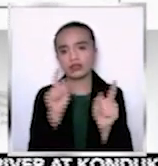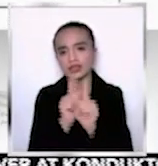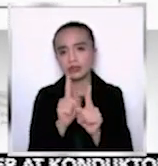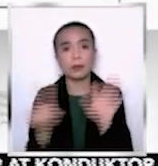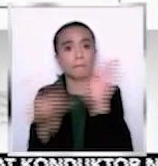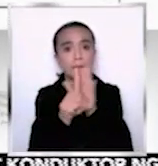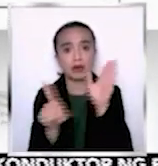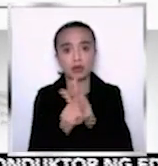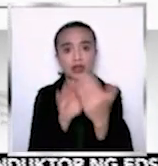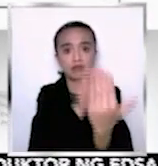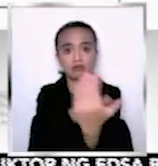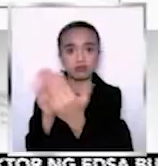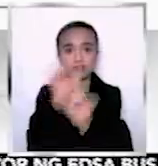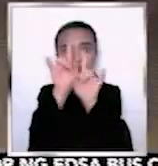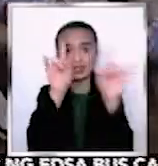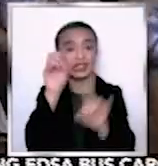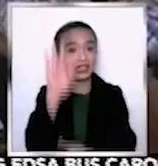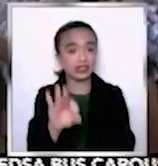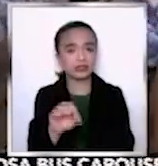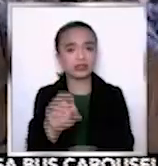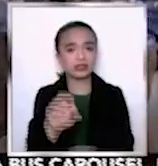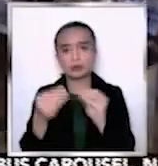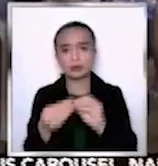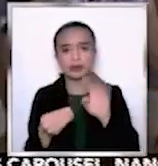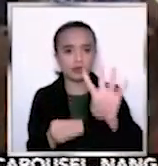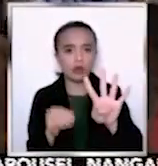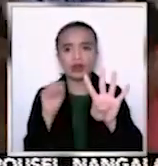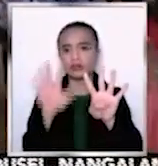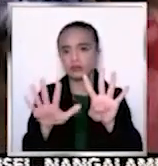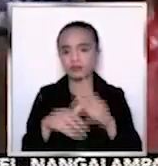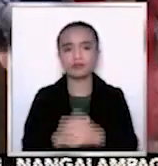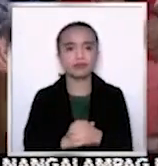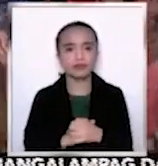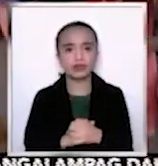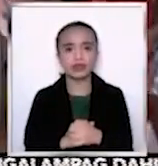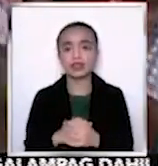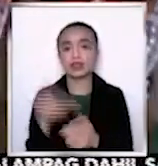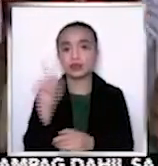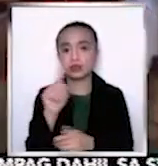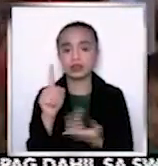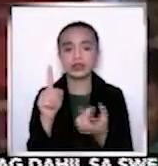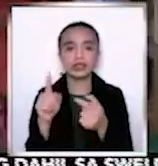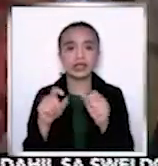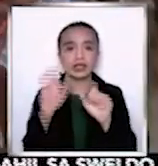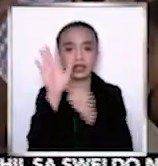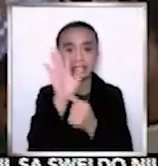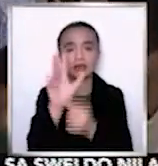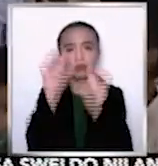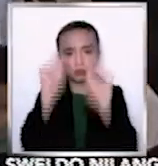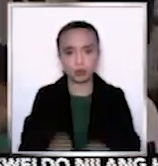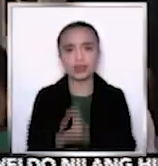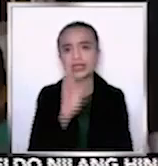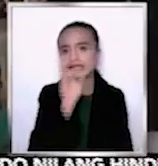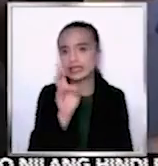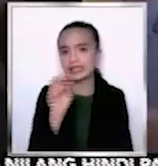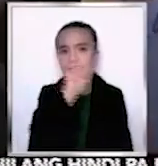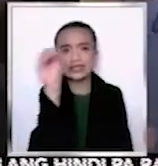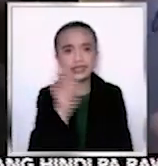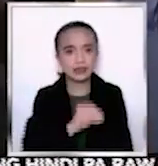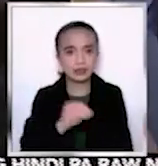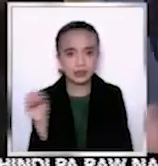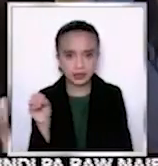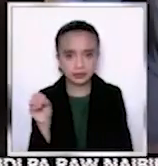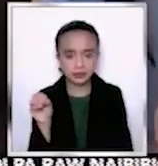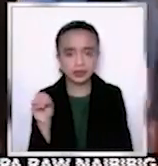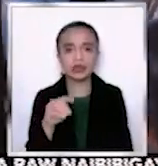kapag Category 4 at 5. Sa mga rally at meeting de avance, pwedeng hanggang 70% ng operation capacity ng